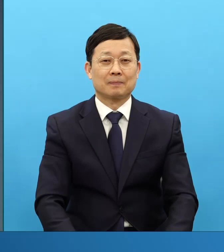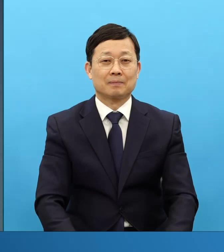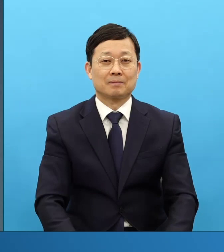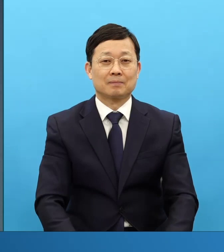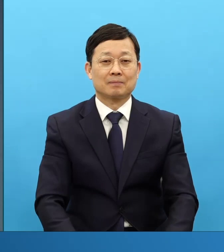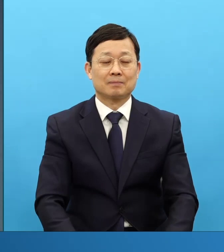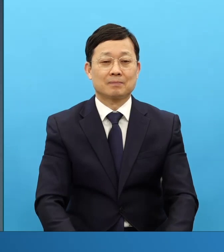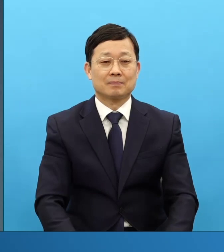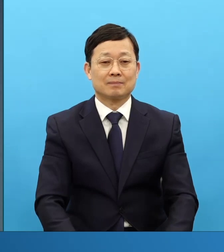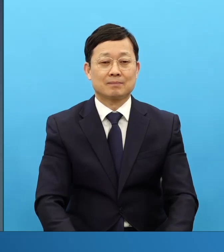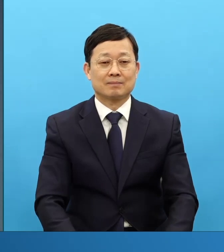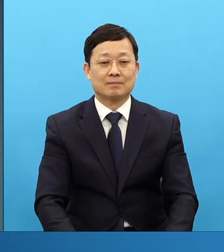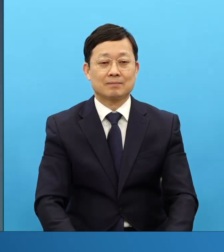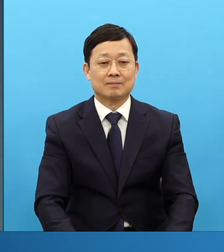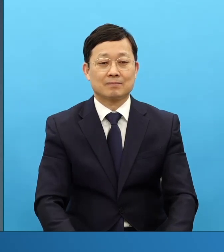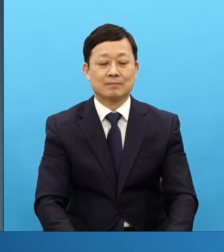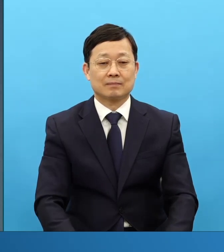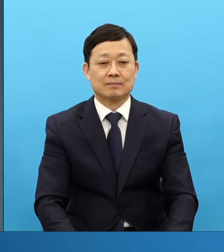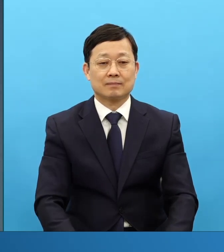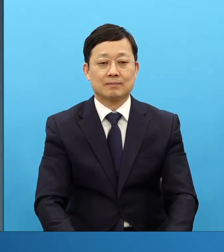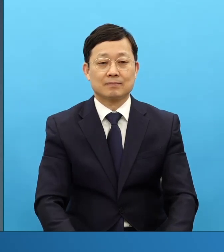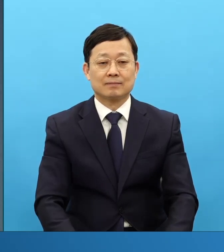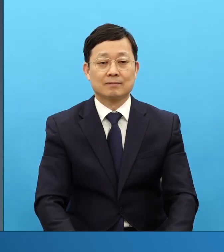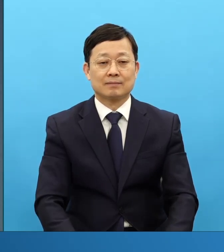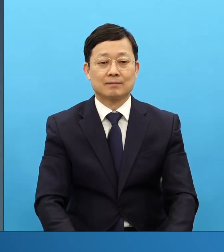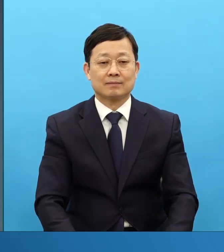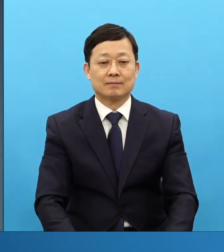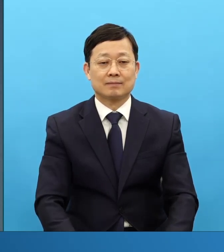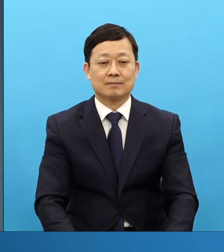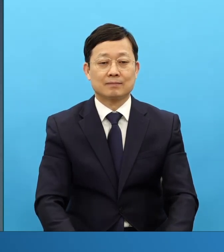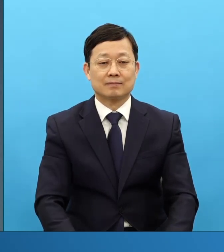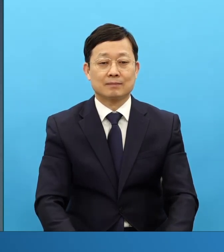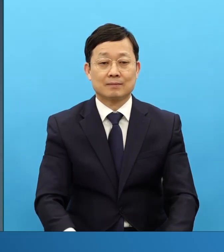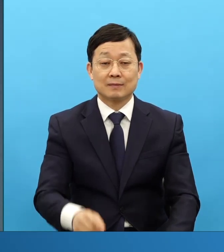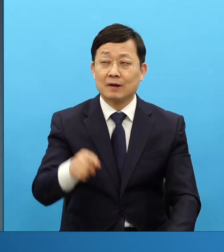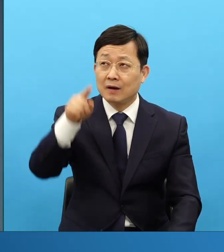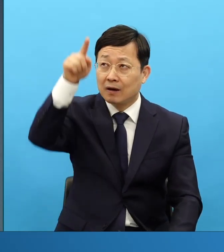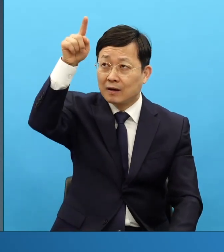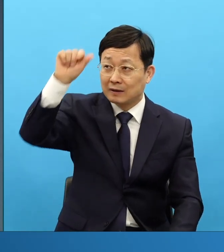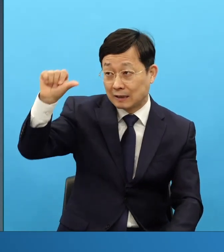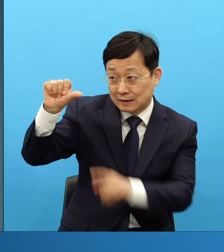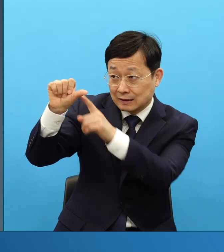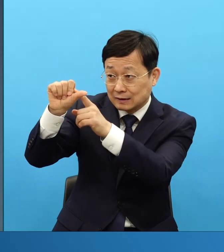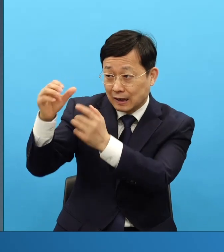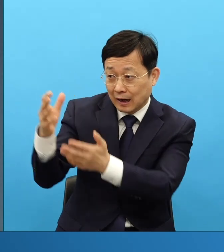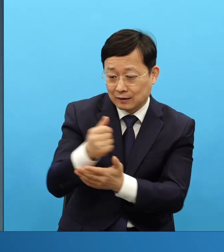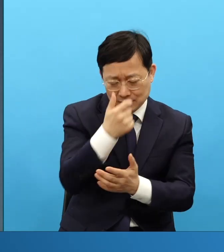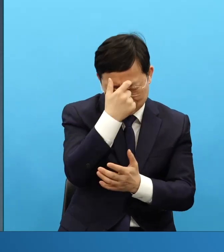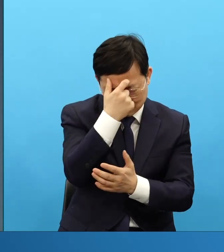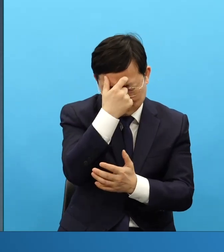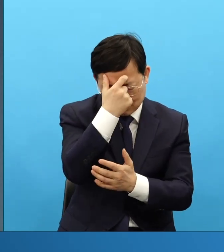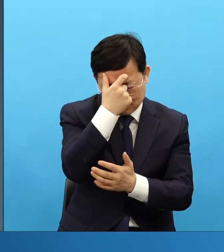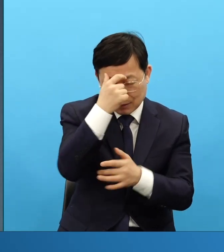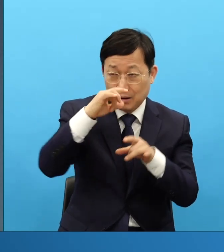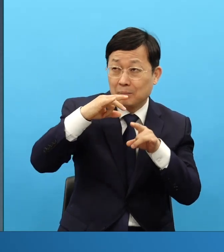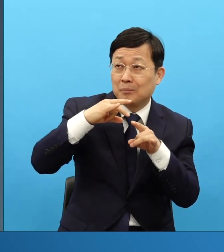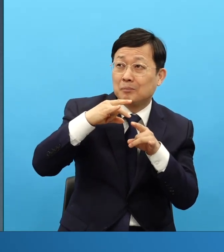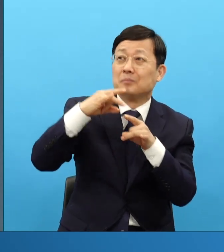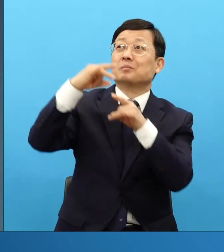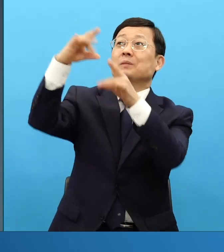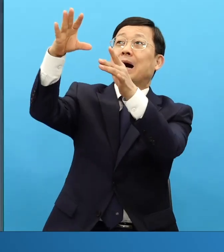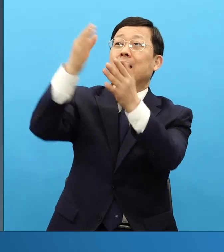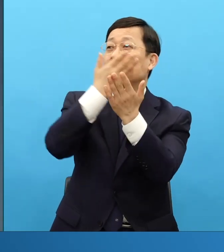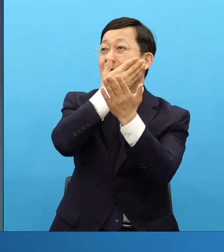우리의 생각과 이 기도가 우리는 보좌의 상달이 됐다 이 말이에요. Now simply put, our thoughts, our prayers, they are lifted up to the 이게